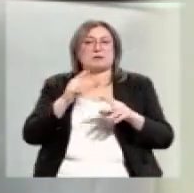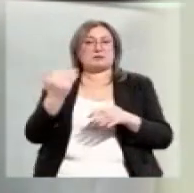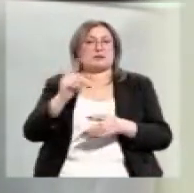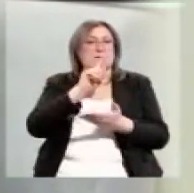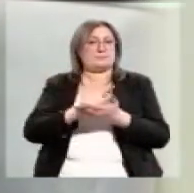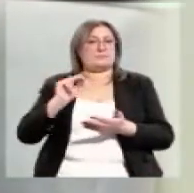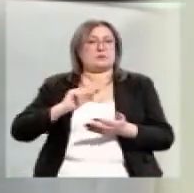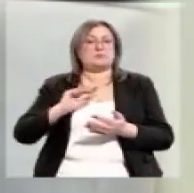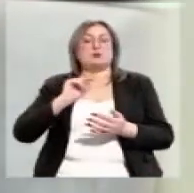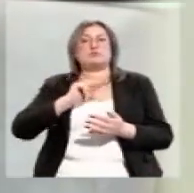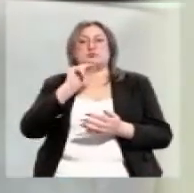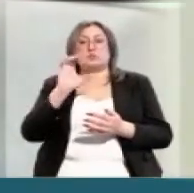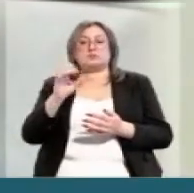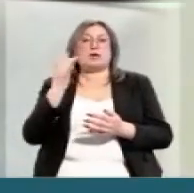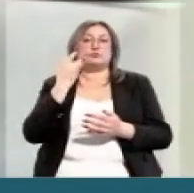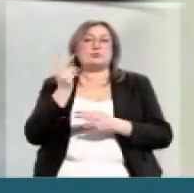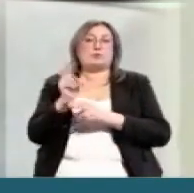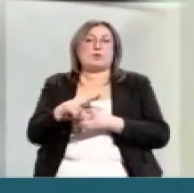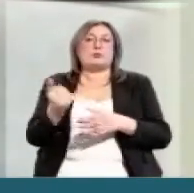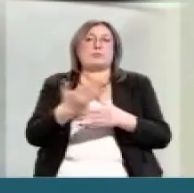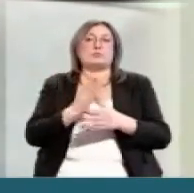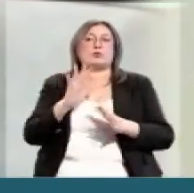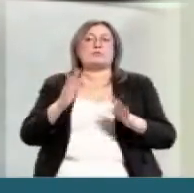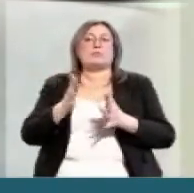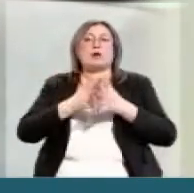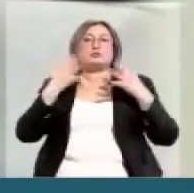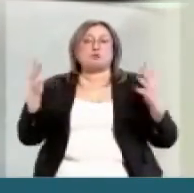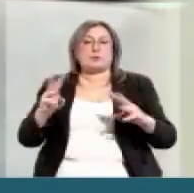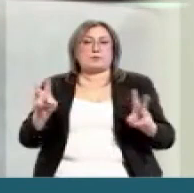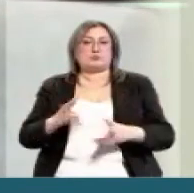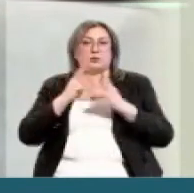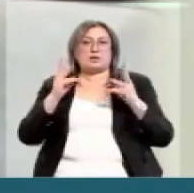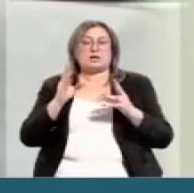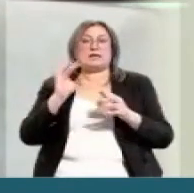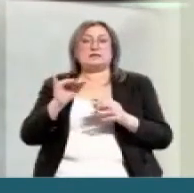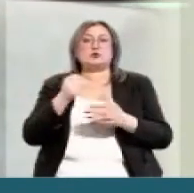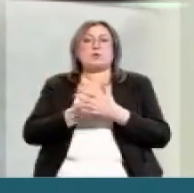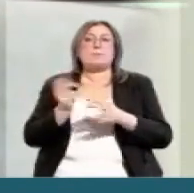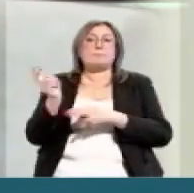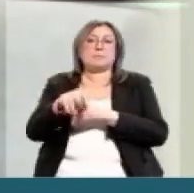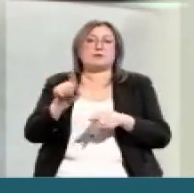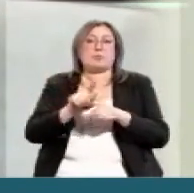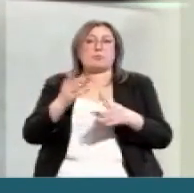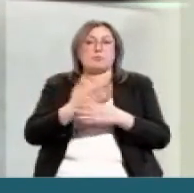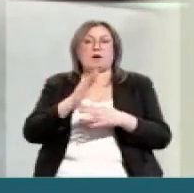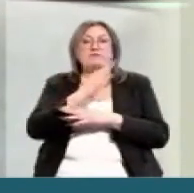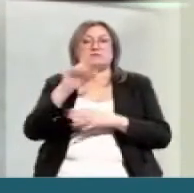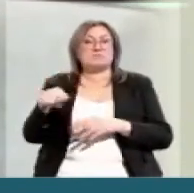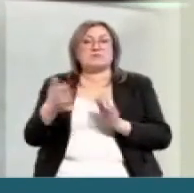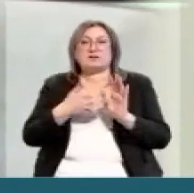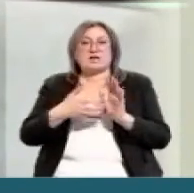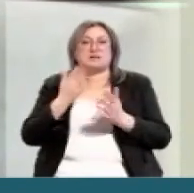лесников, так как сотрудники ЧС обычно приходят на помощь лишь в случае большого пожара. Вместе с тем, до прибытия такой помощи лесникам не